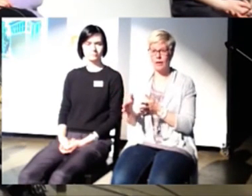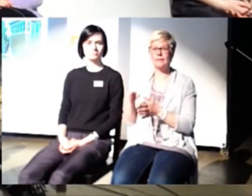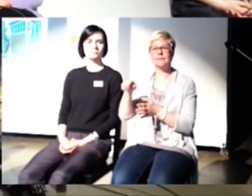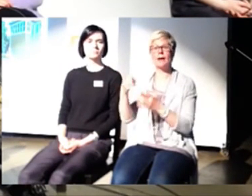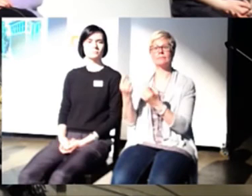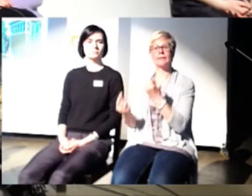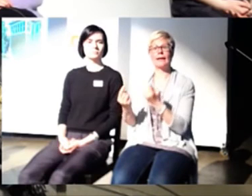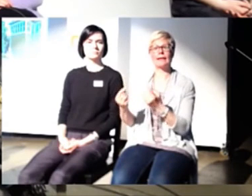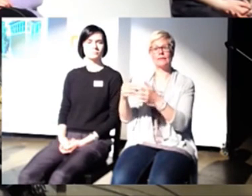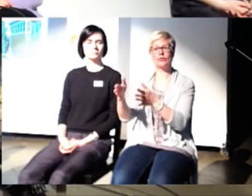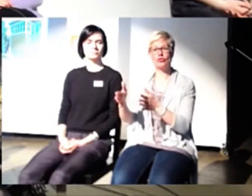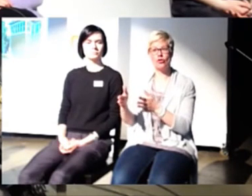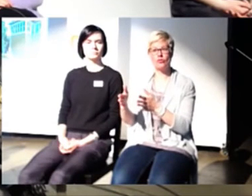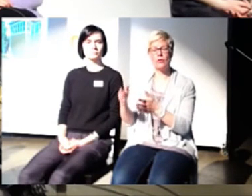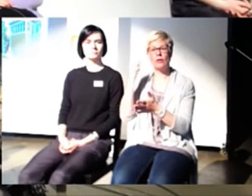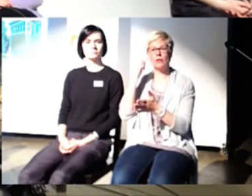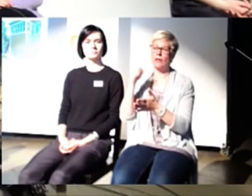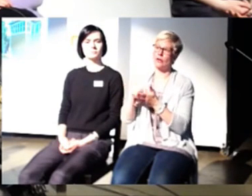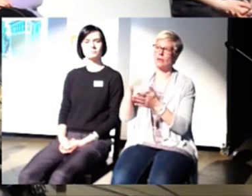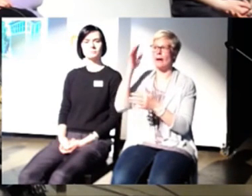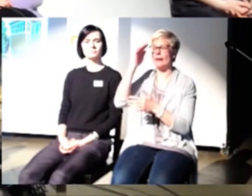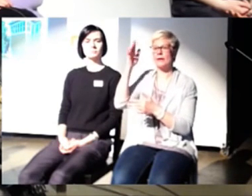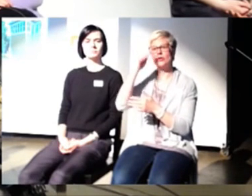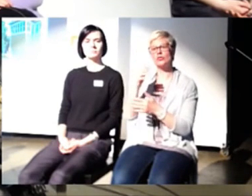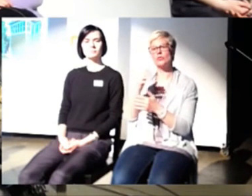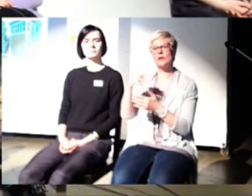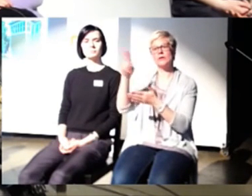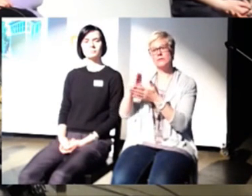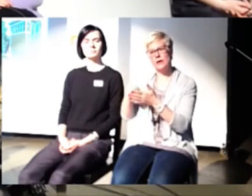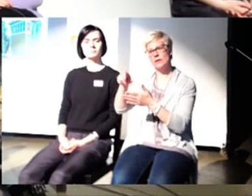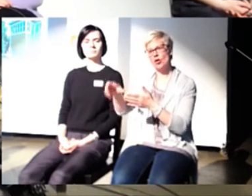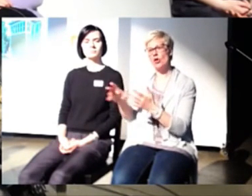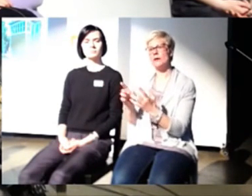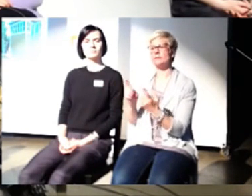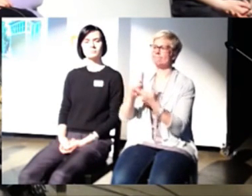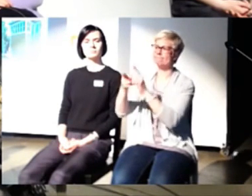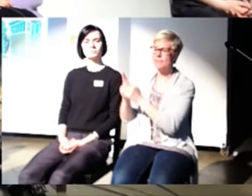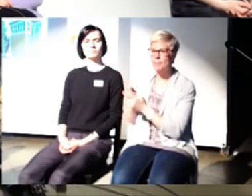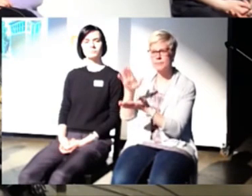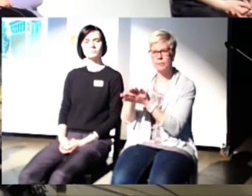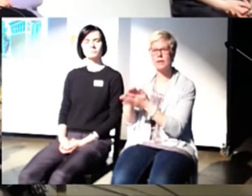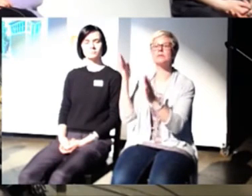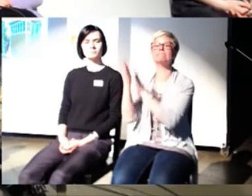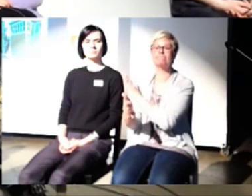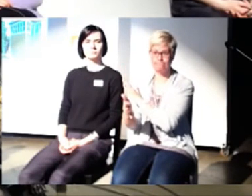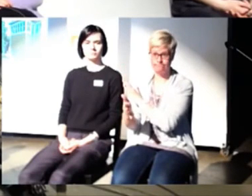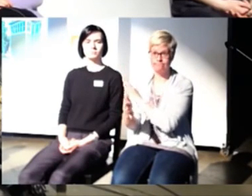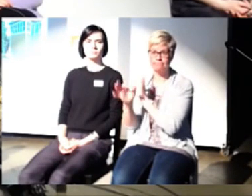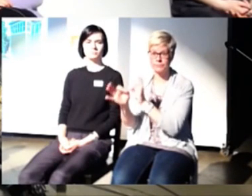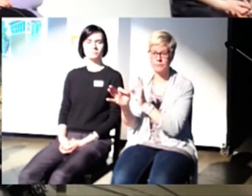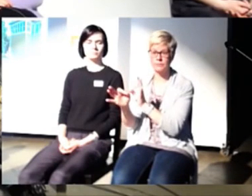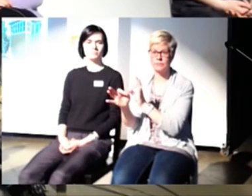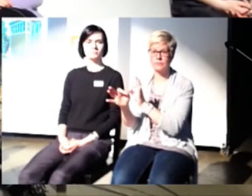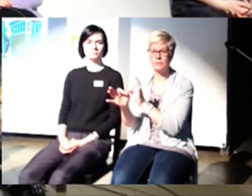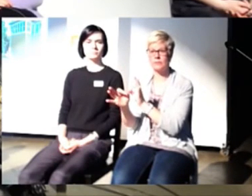ajateltu taiteilijoiden kohtamispaikka ja se on saavutettavaa. Että ei se korvaa, että